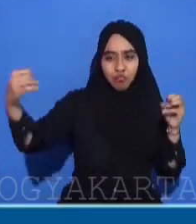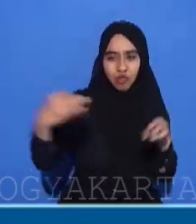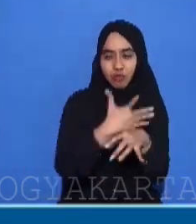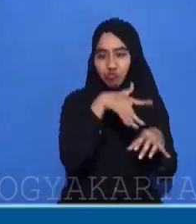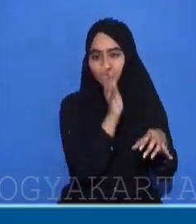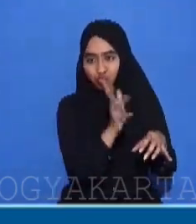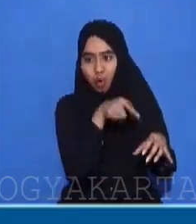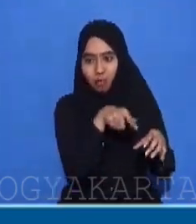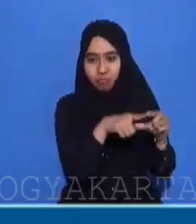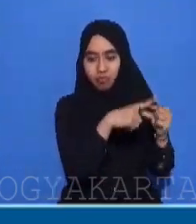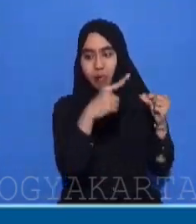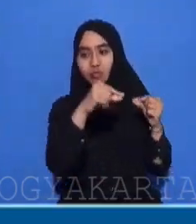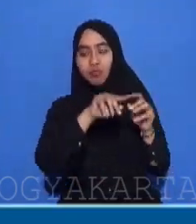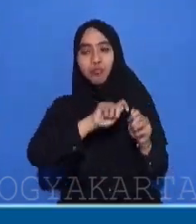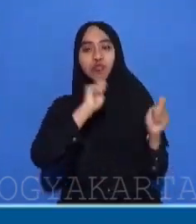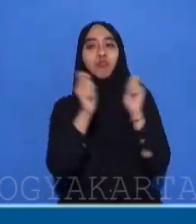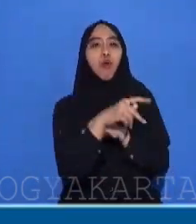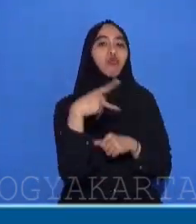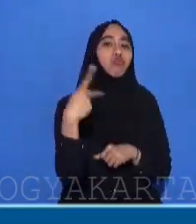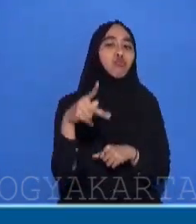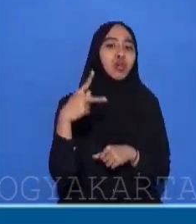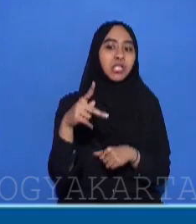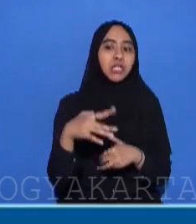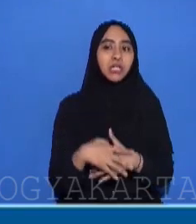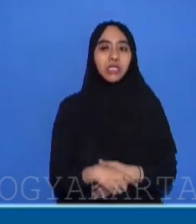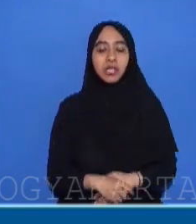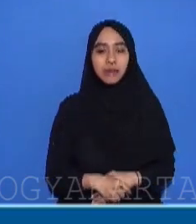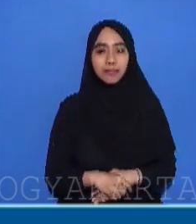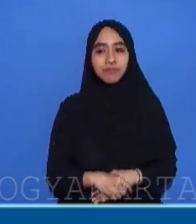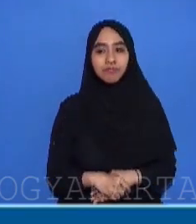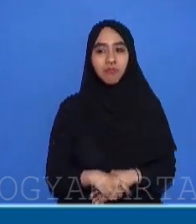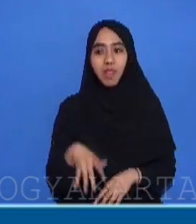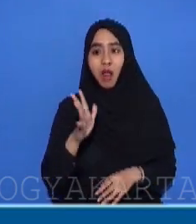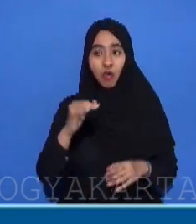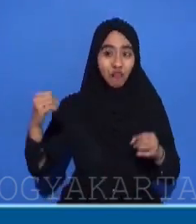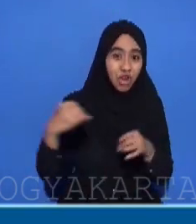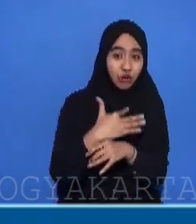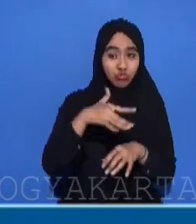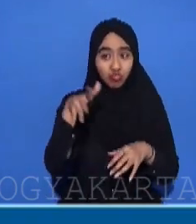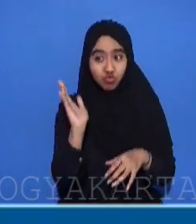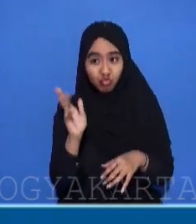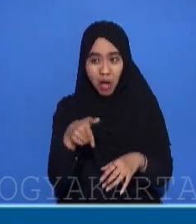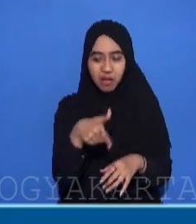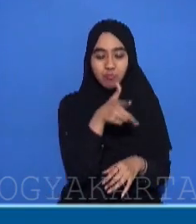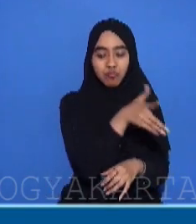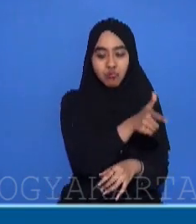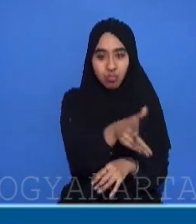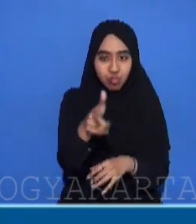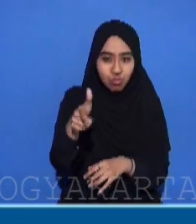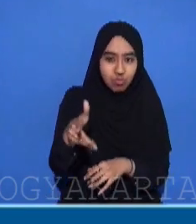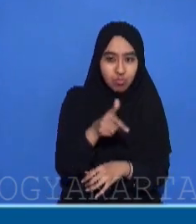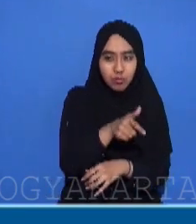ewahados Jen kados taneman farigata menawi sampun k kadang namung saget nprot